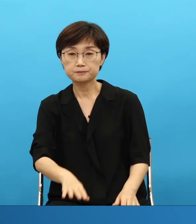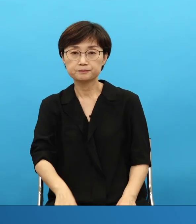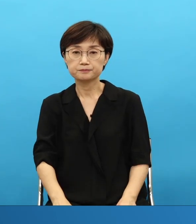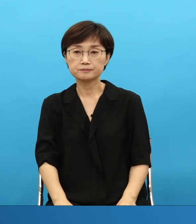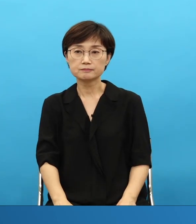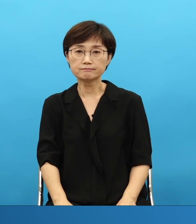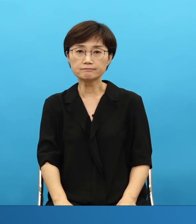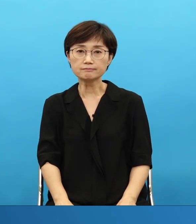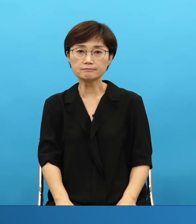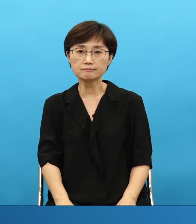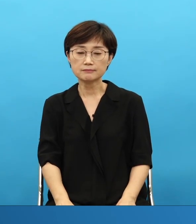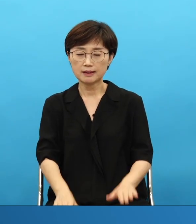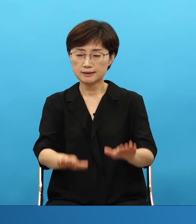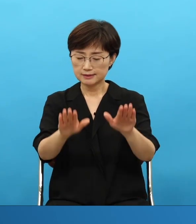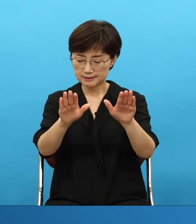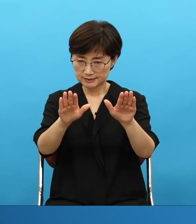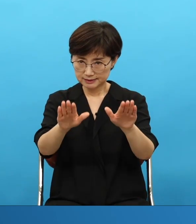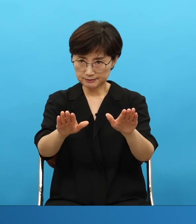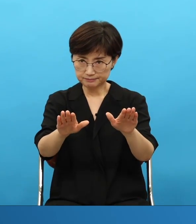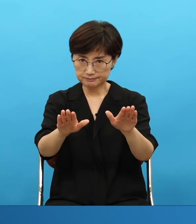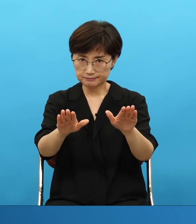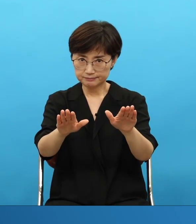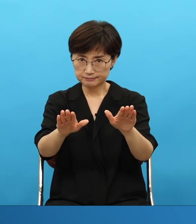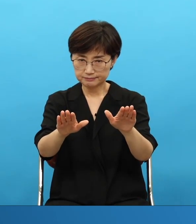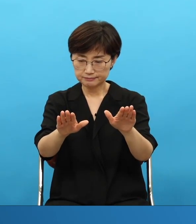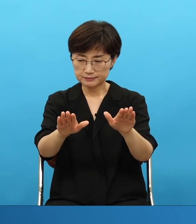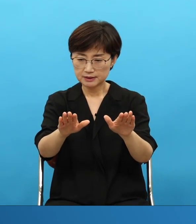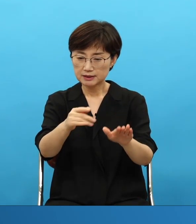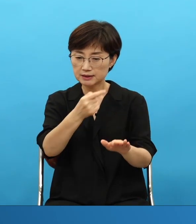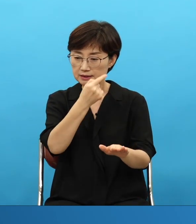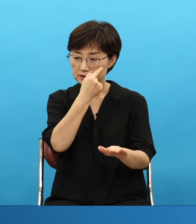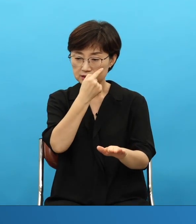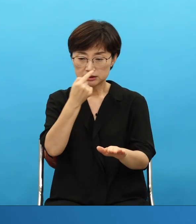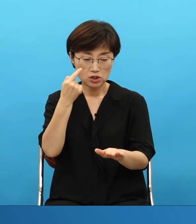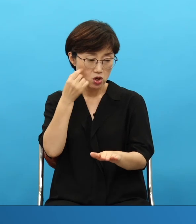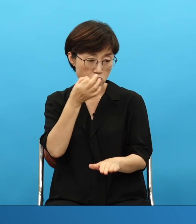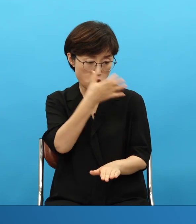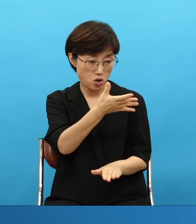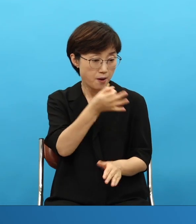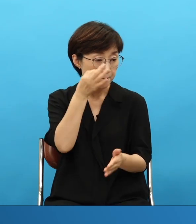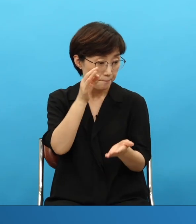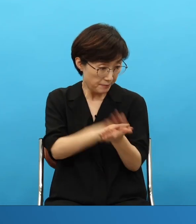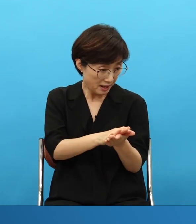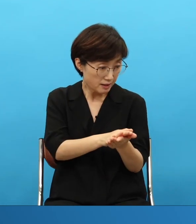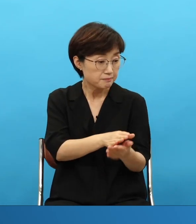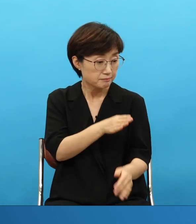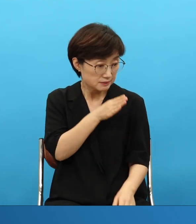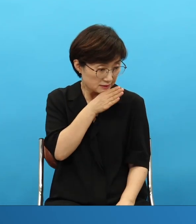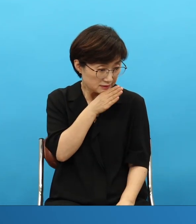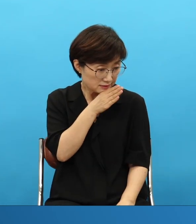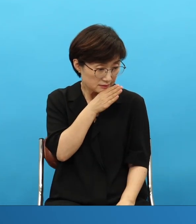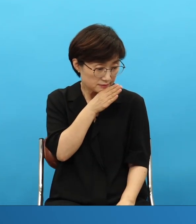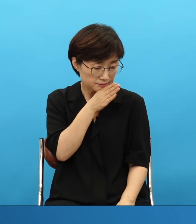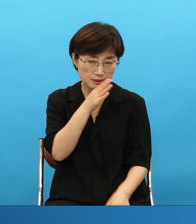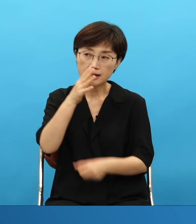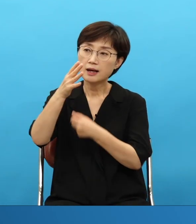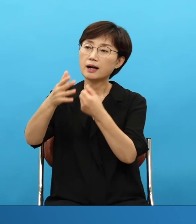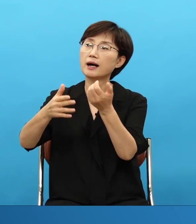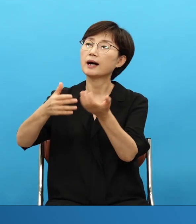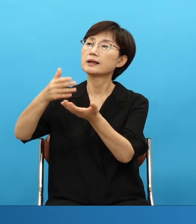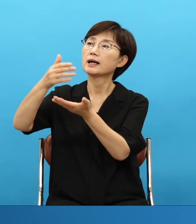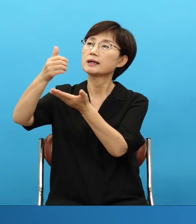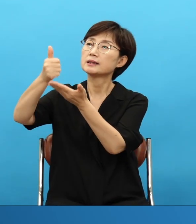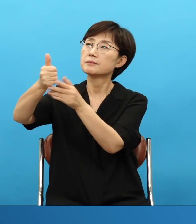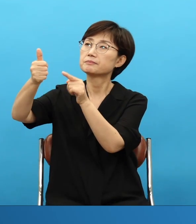told Joshua, 지금까지 있었던 증거를 보았냐? have you seen the evidences till now? 하나님을